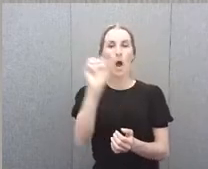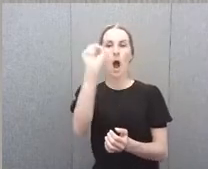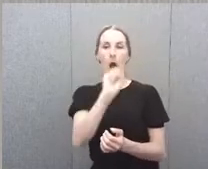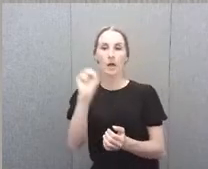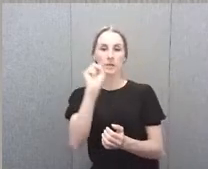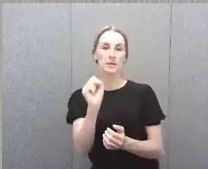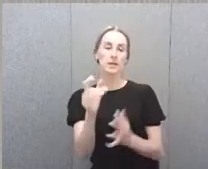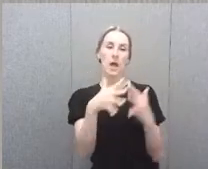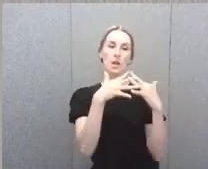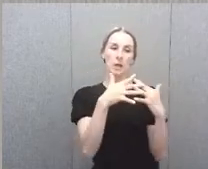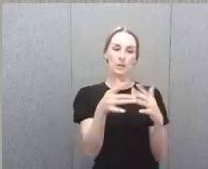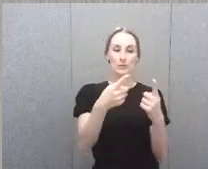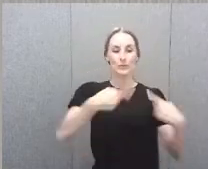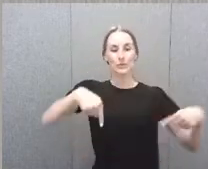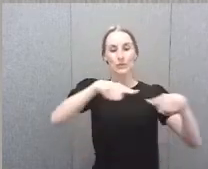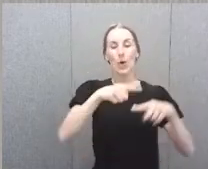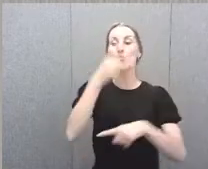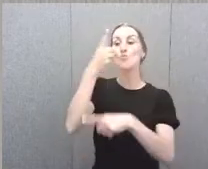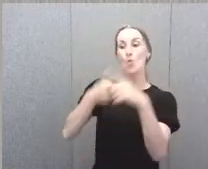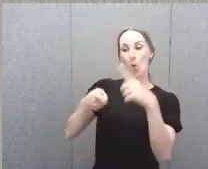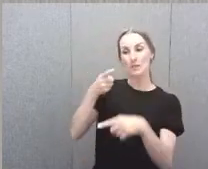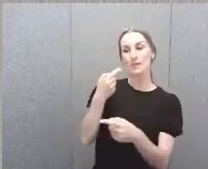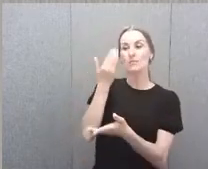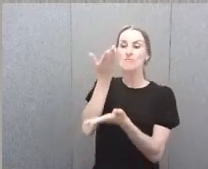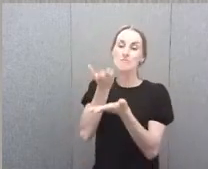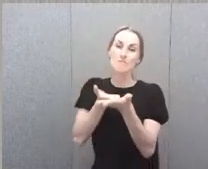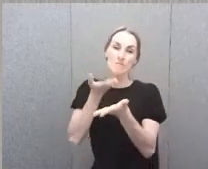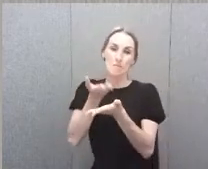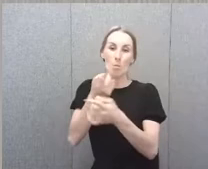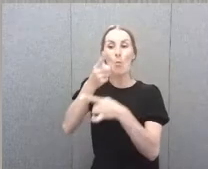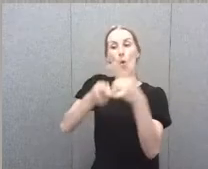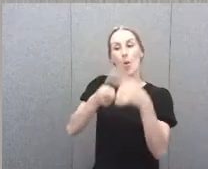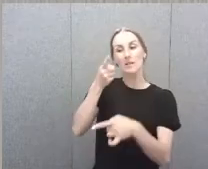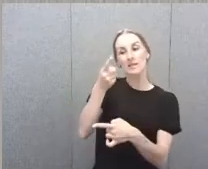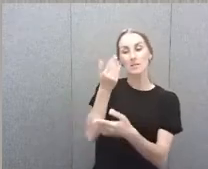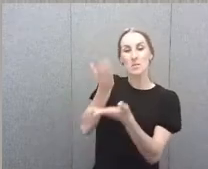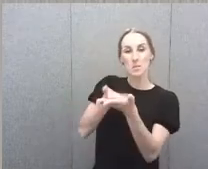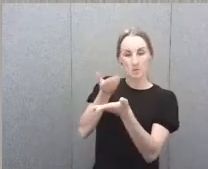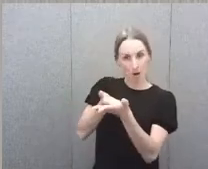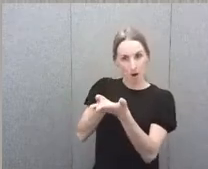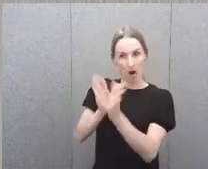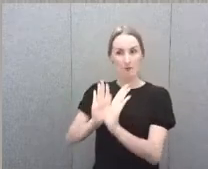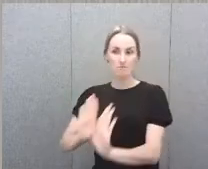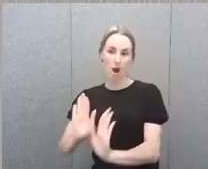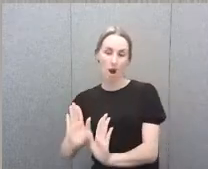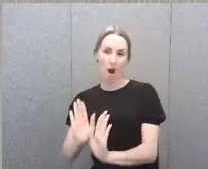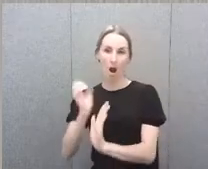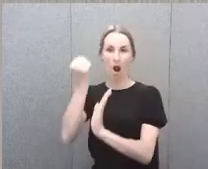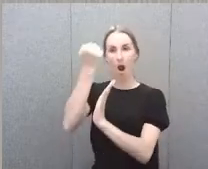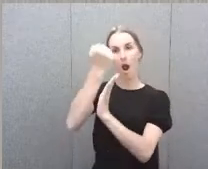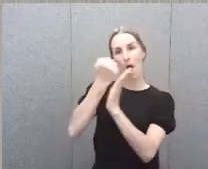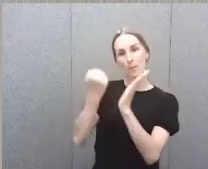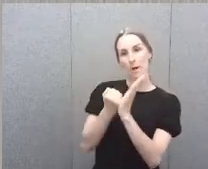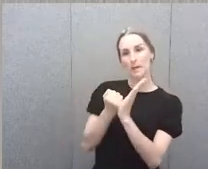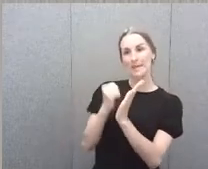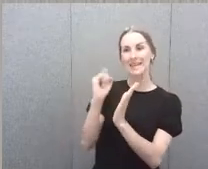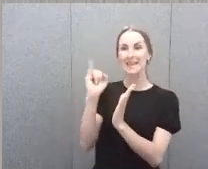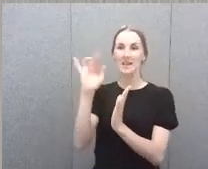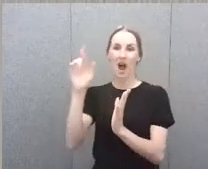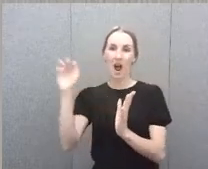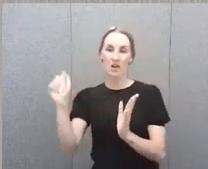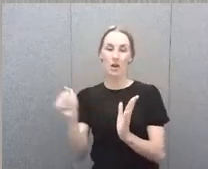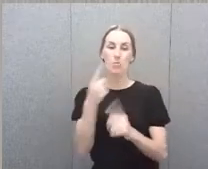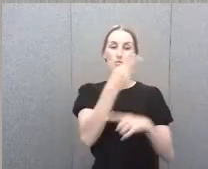представлял США в делах северных и балтийских стран в отделе по делам Европы и Евразии Государственного департамента